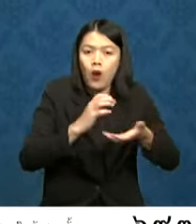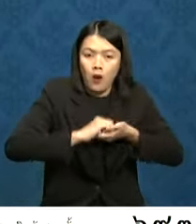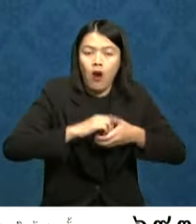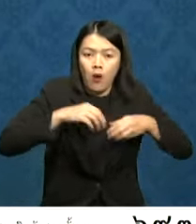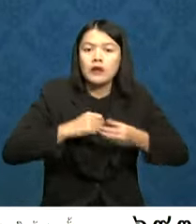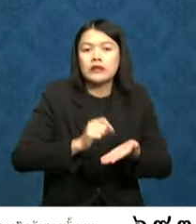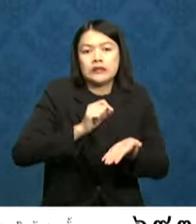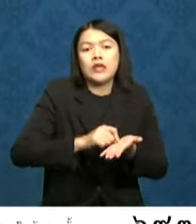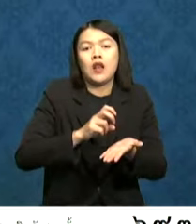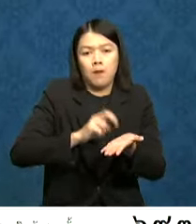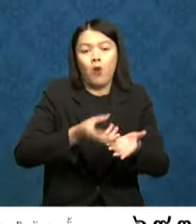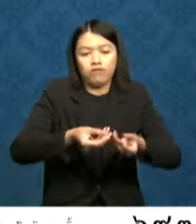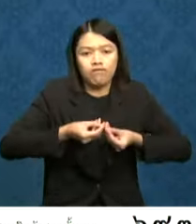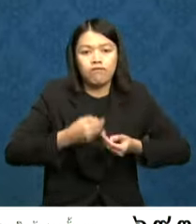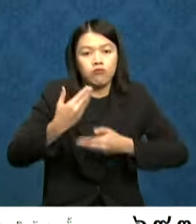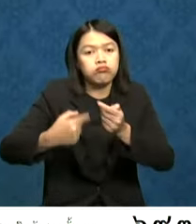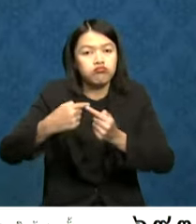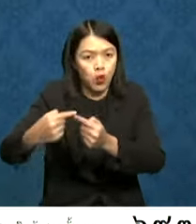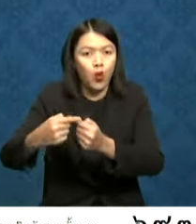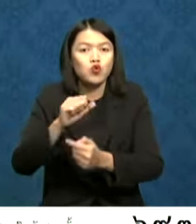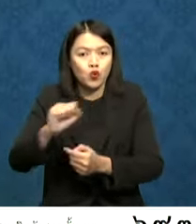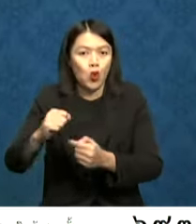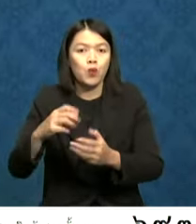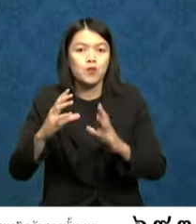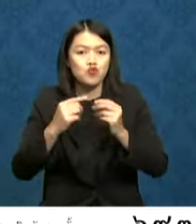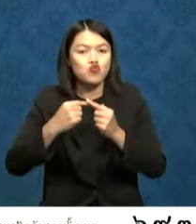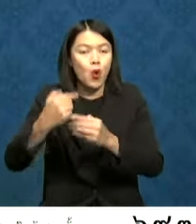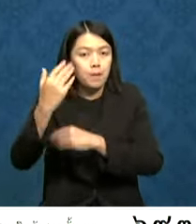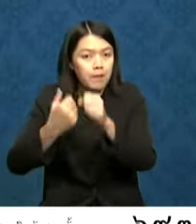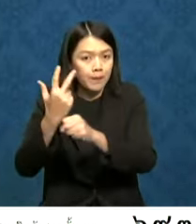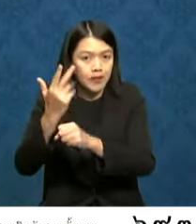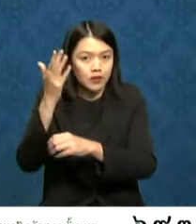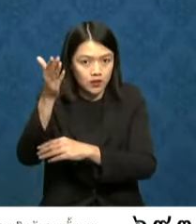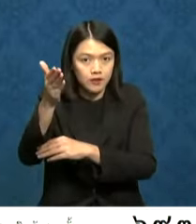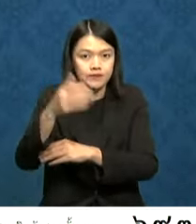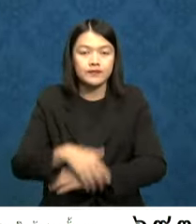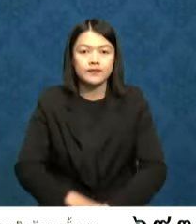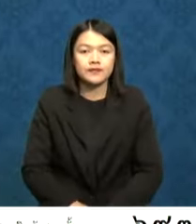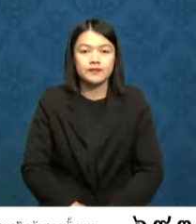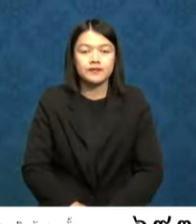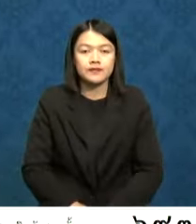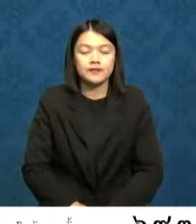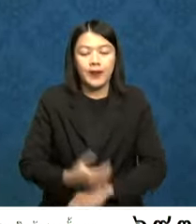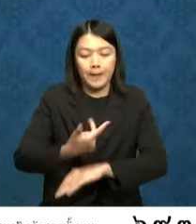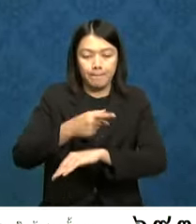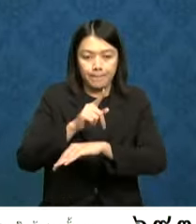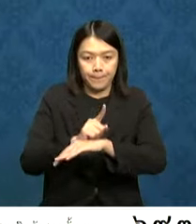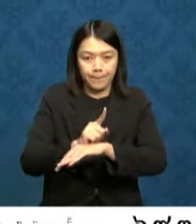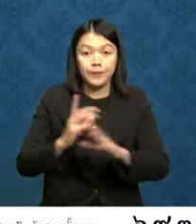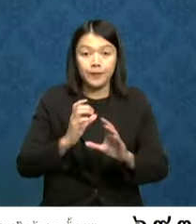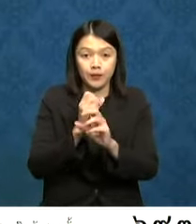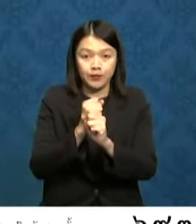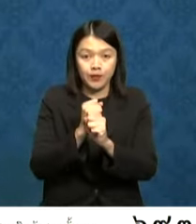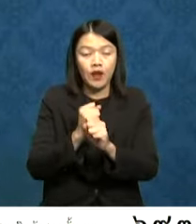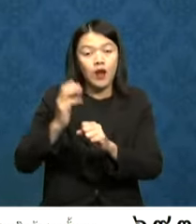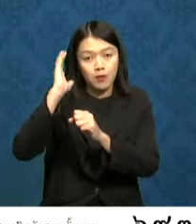เซ็นรับรองกลับมาให้เดินหน้าต่อในสภาผู้แทนราษฎรแห่งนี้ในอีก 3ปีต่อจากนี้ครับท่านประครับหาจะให้ผมกล่าวโดยสรุป